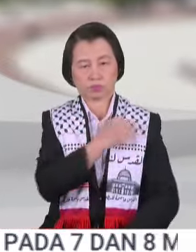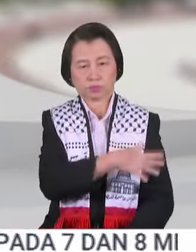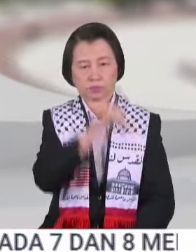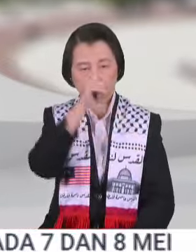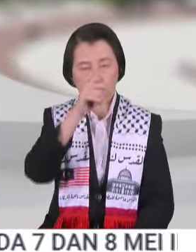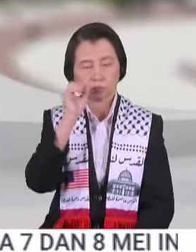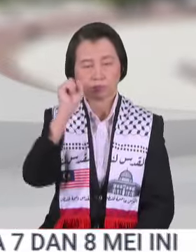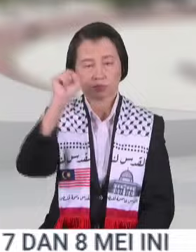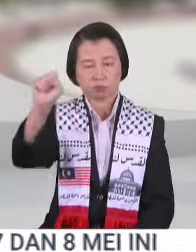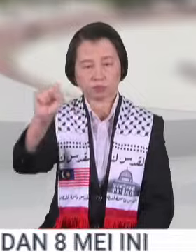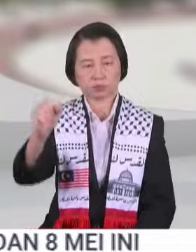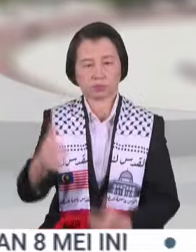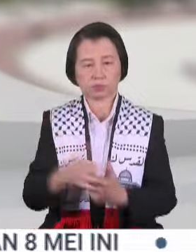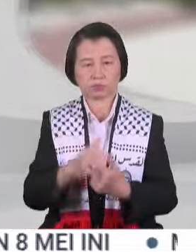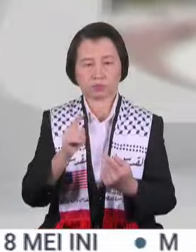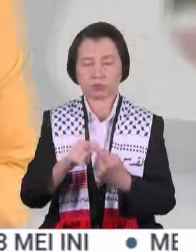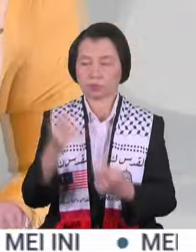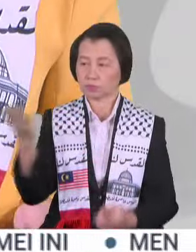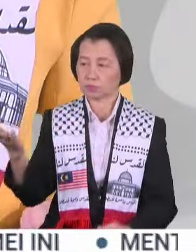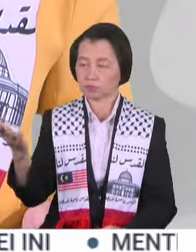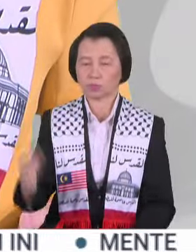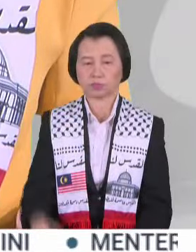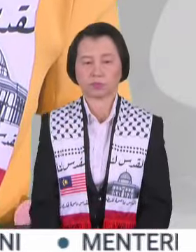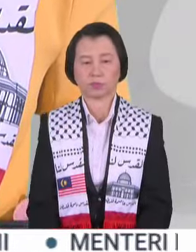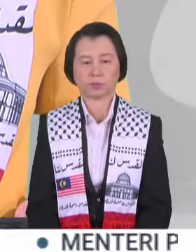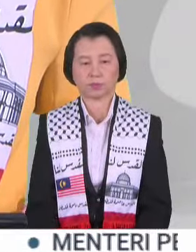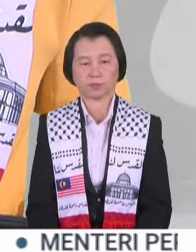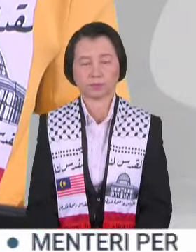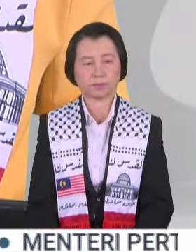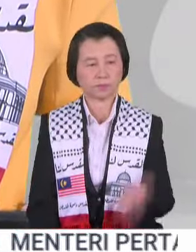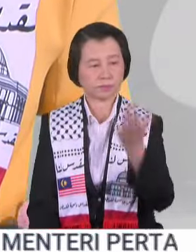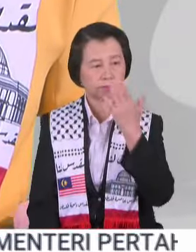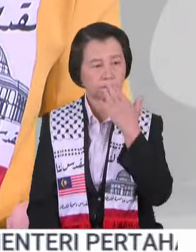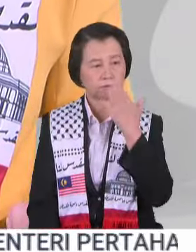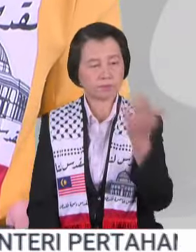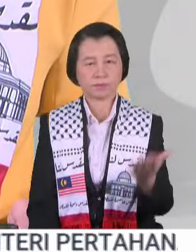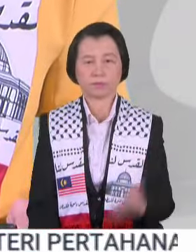Merdeka. Kembali bersama Zahira. Baik, terima kasih Awatif.